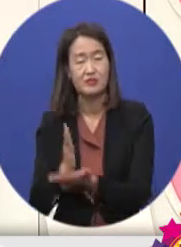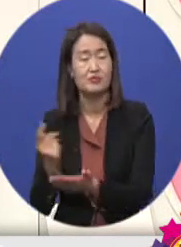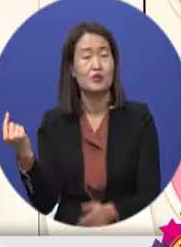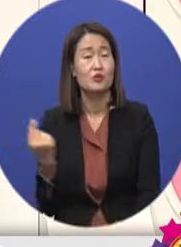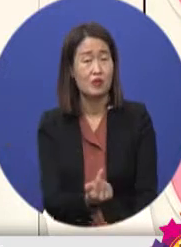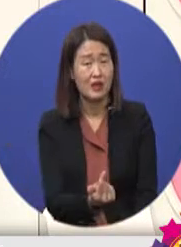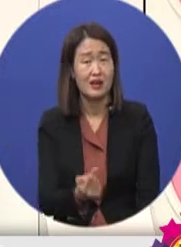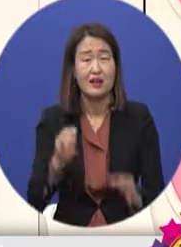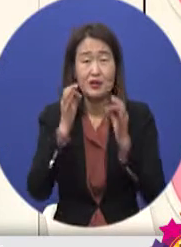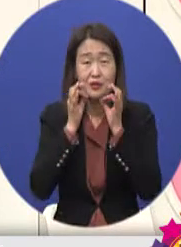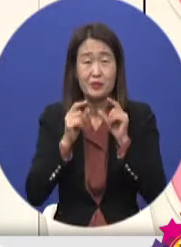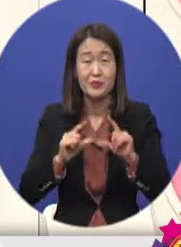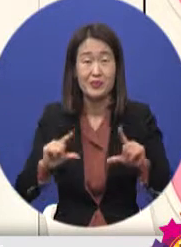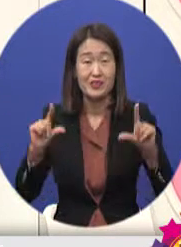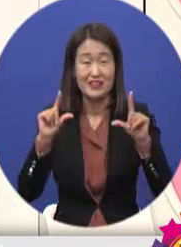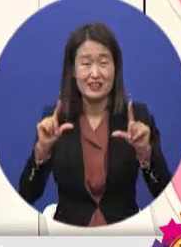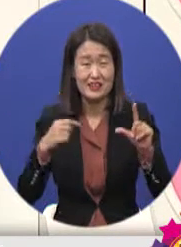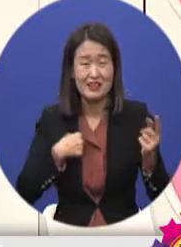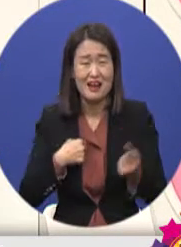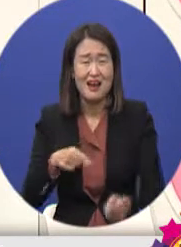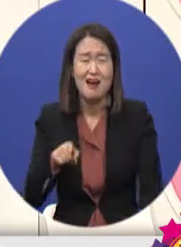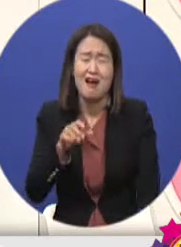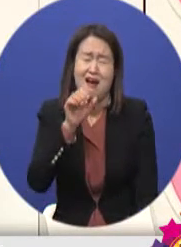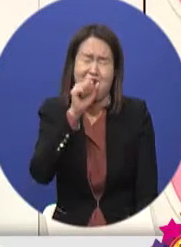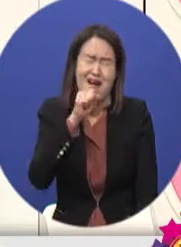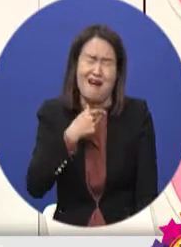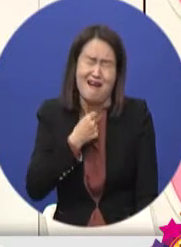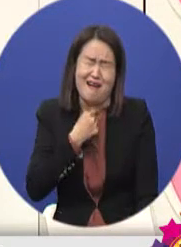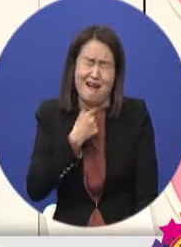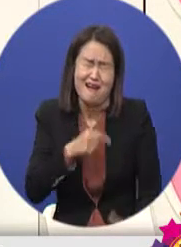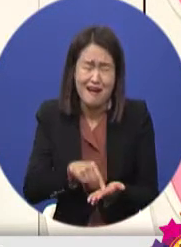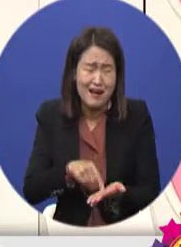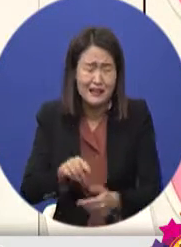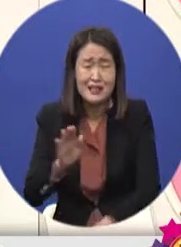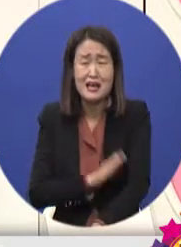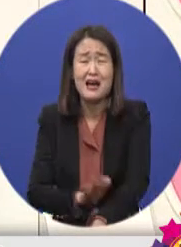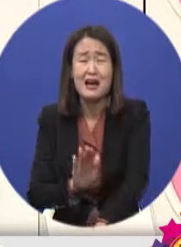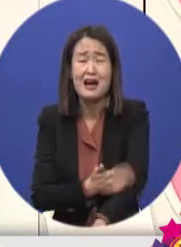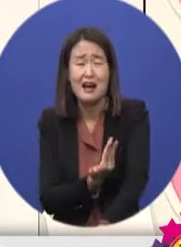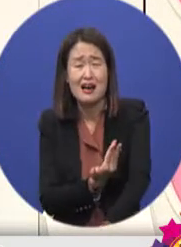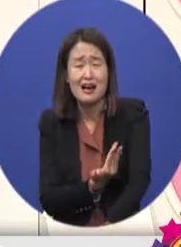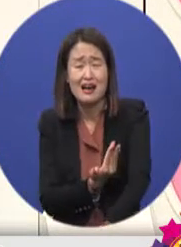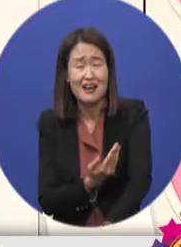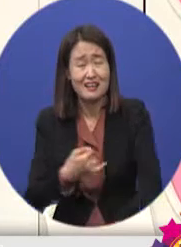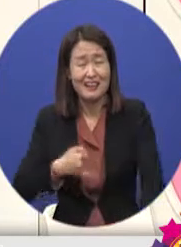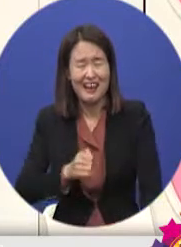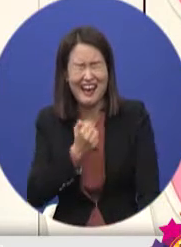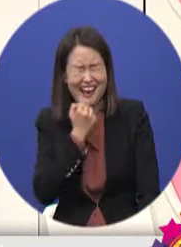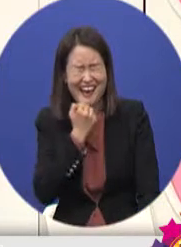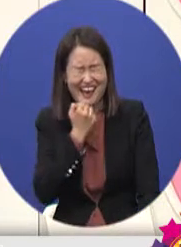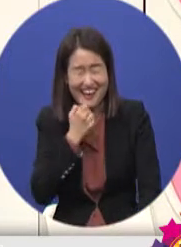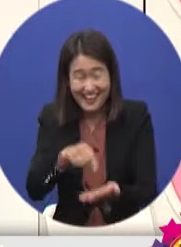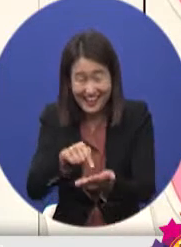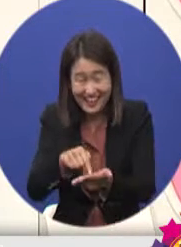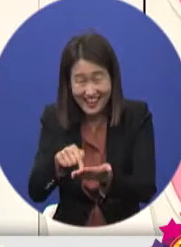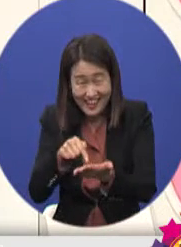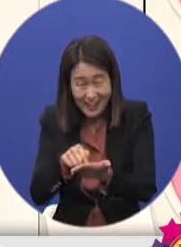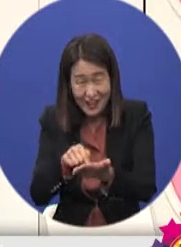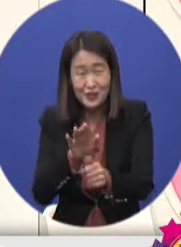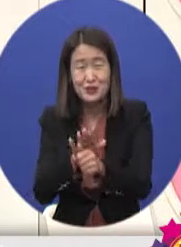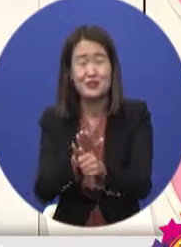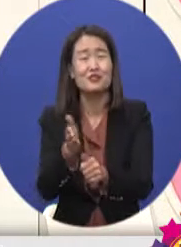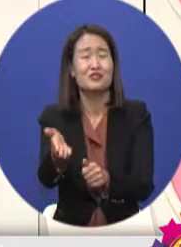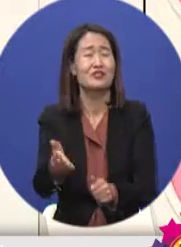날 신청해서 우리 막내딸이 내가 이거 들어보고 싶은디 내가 못이야 그랬더니 해주고 갔어요. 아유